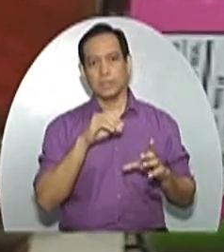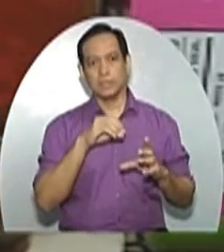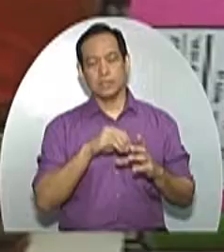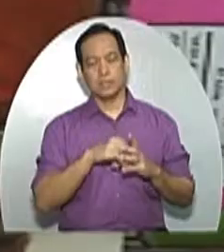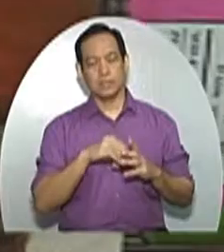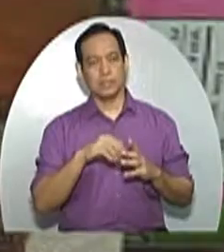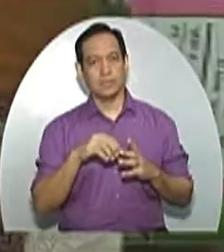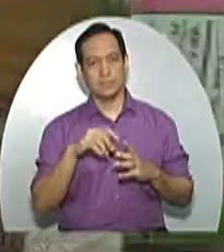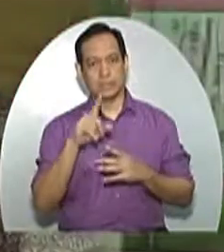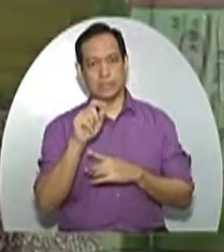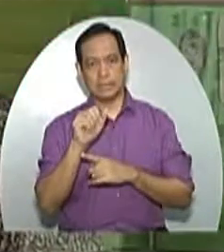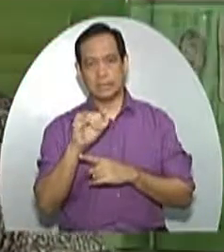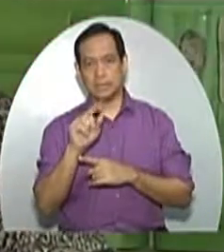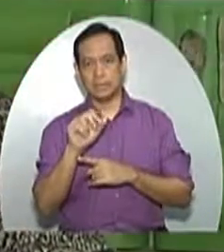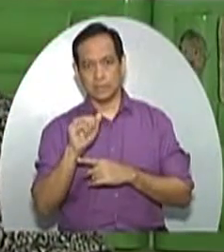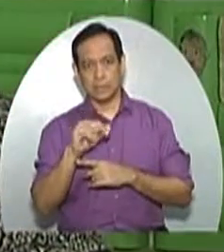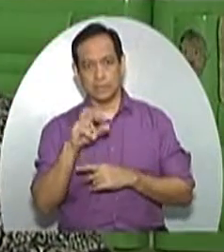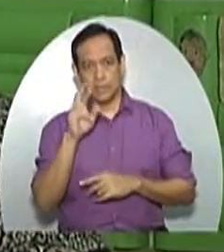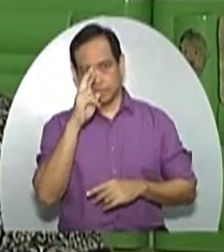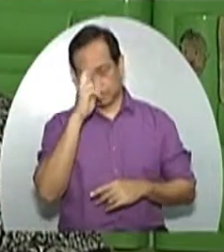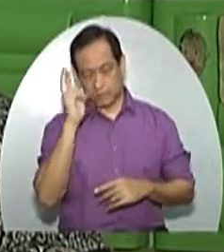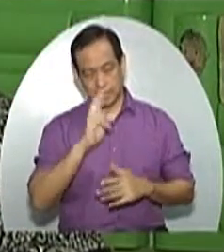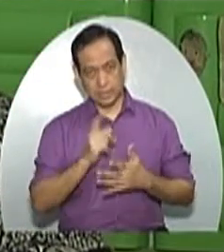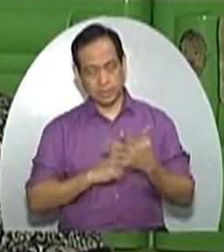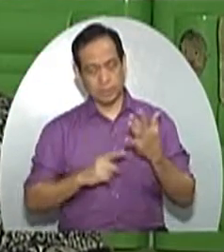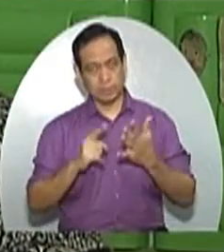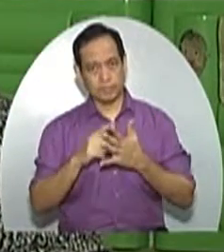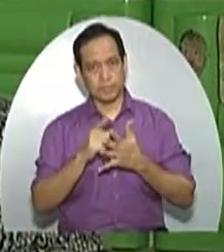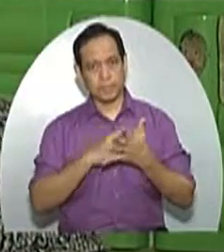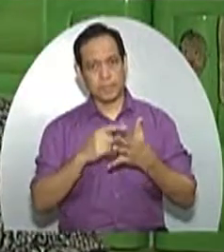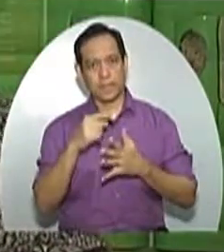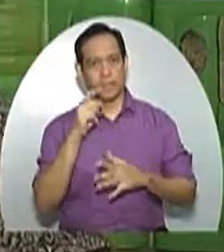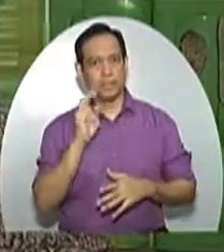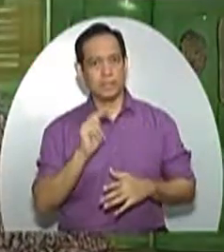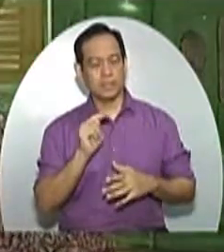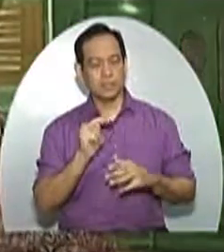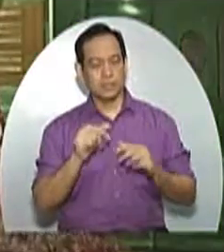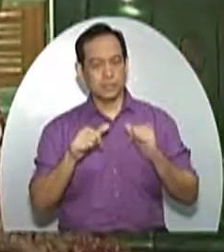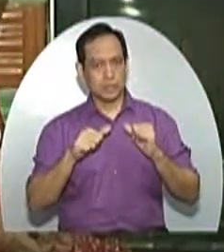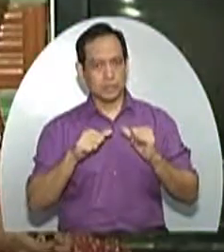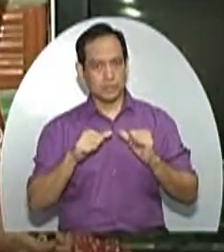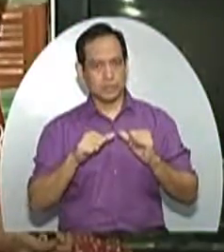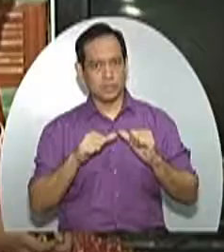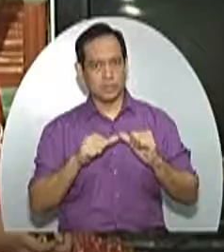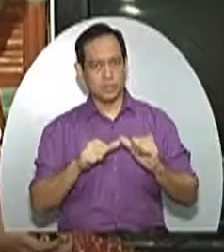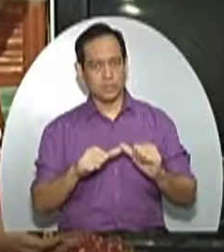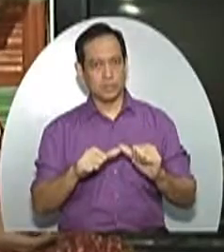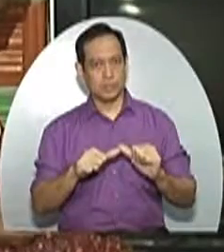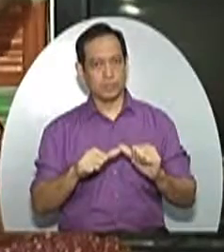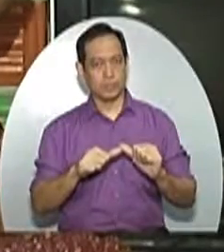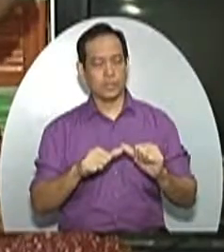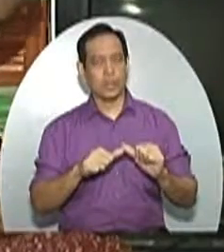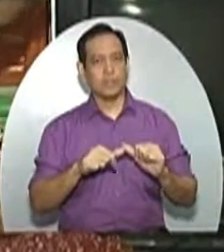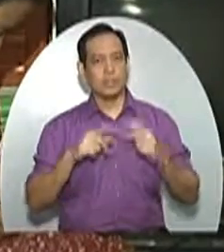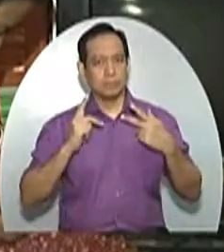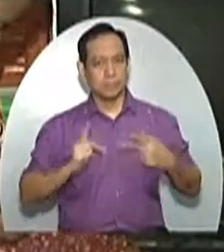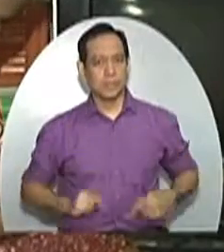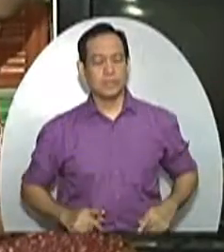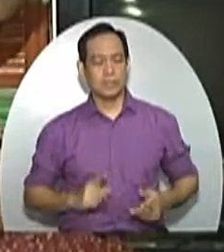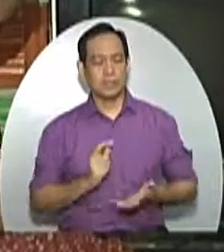Rizal. Ang kailangan na lang po niyang ipaano pa yung maipatuloy po yung PT